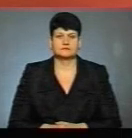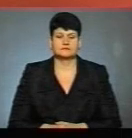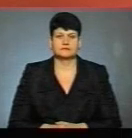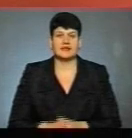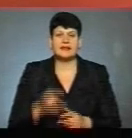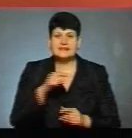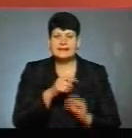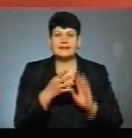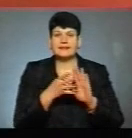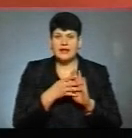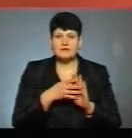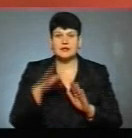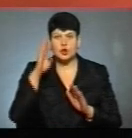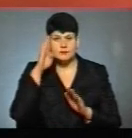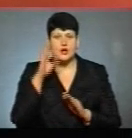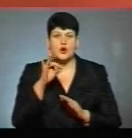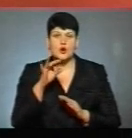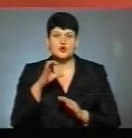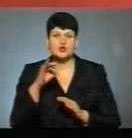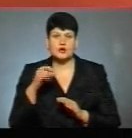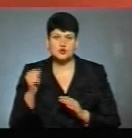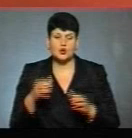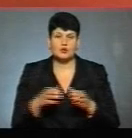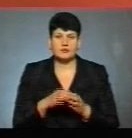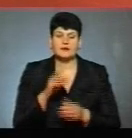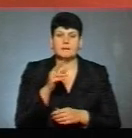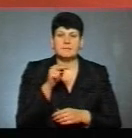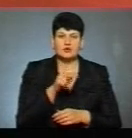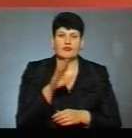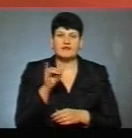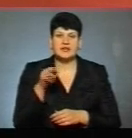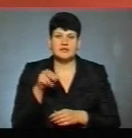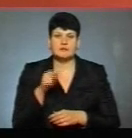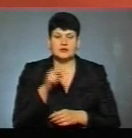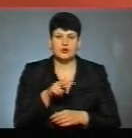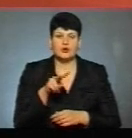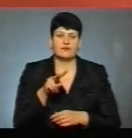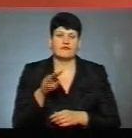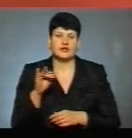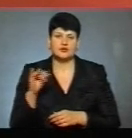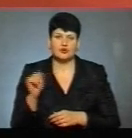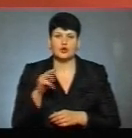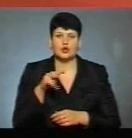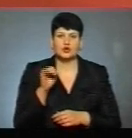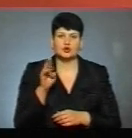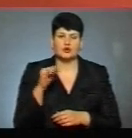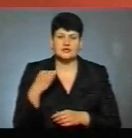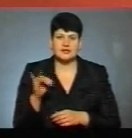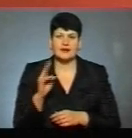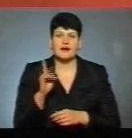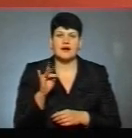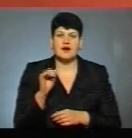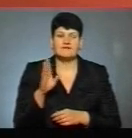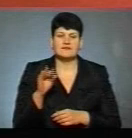Ті 9 хлопців Росохацької групи – це Петро Вітів, Петро Виничук, Василь Лотоцький, Володимир Сеньків, Андрій